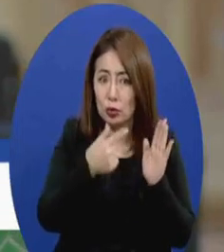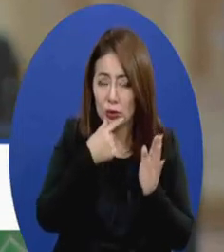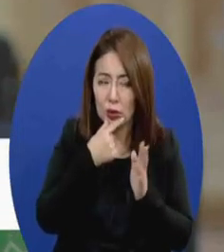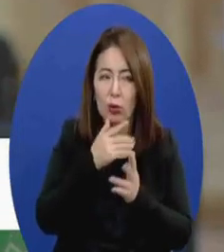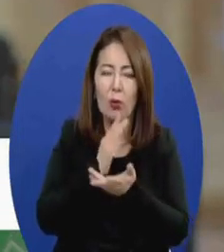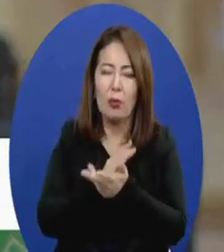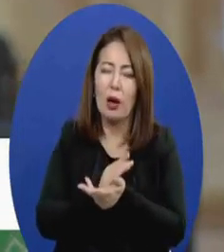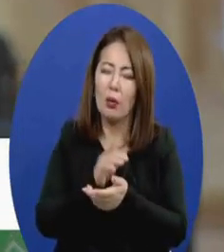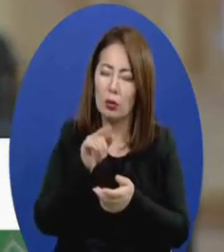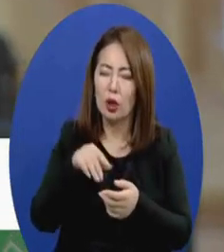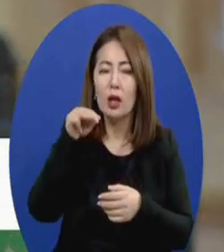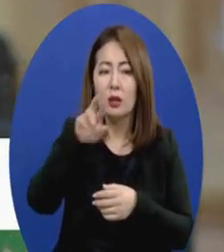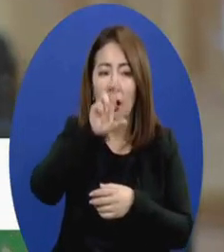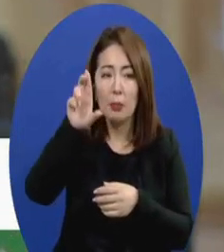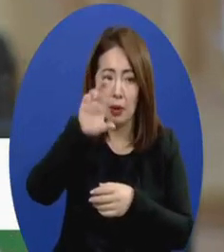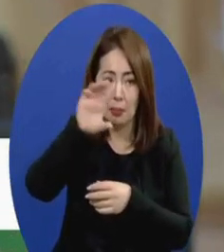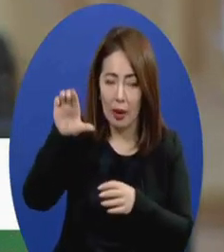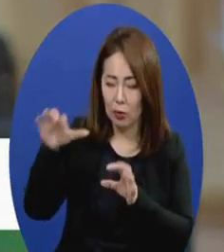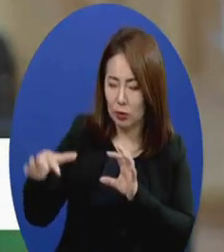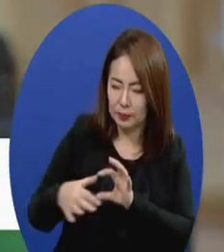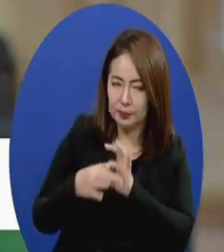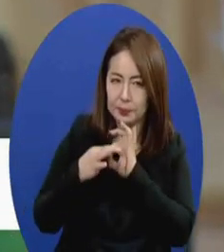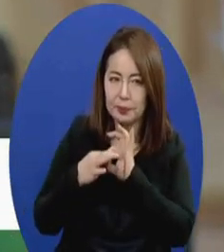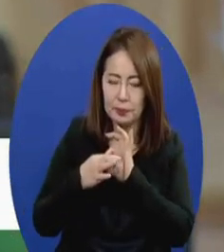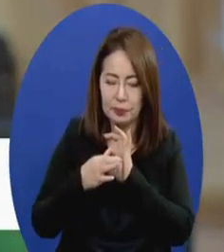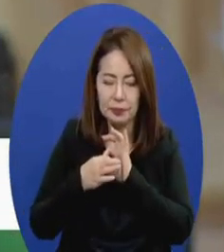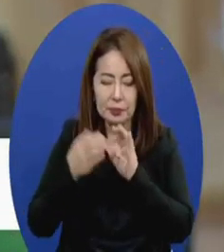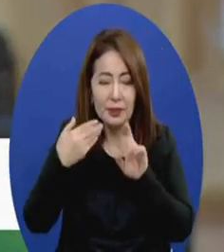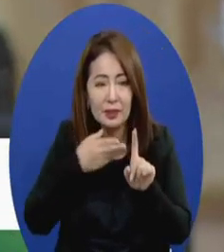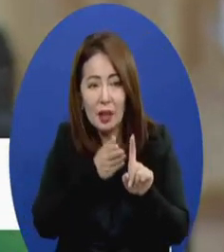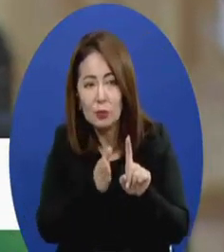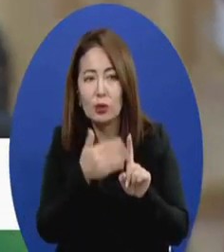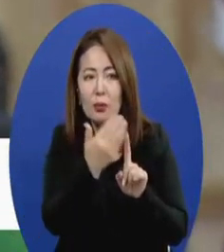тутмын хэрэгцээт эд зүйлс нь багтсан байна. Энэхүү